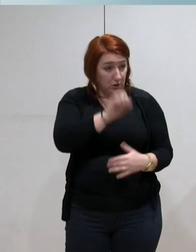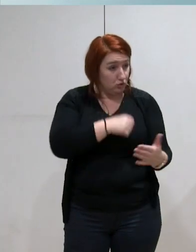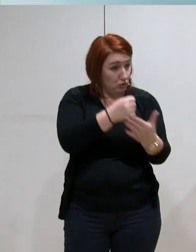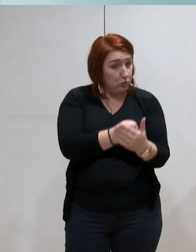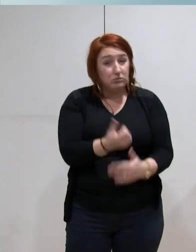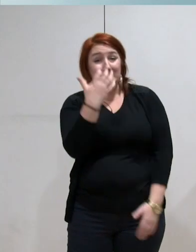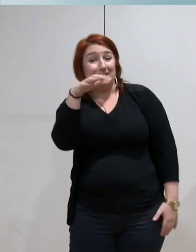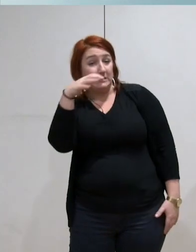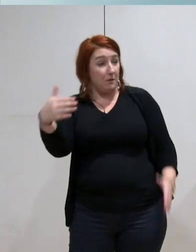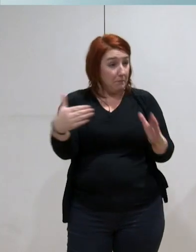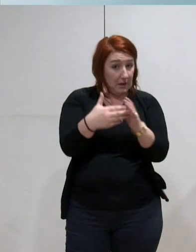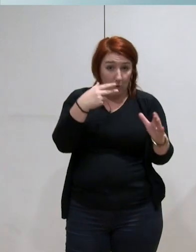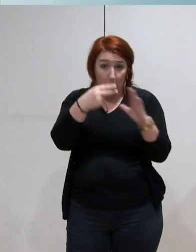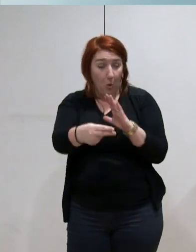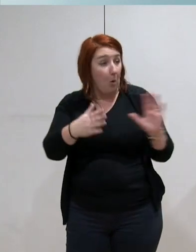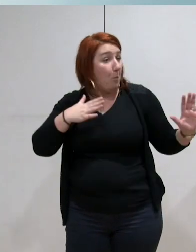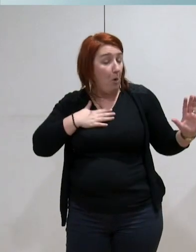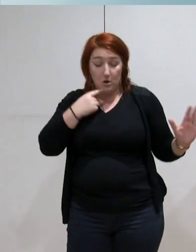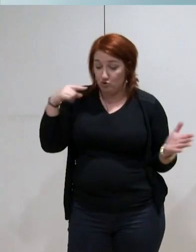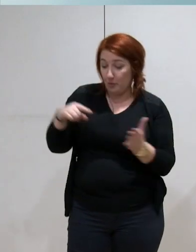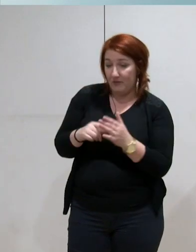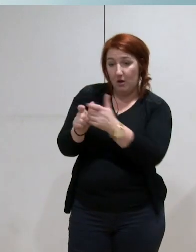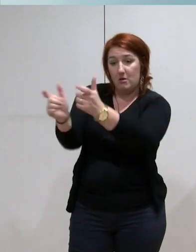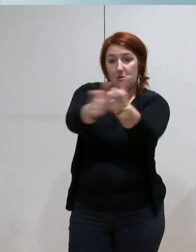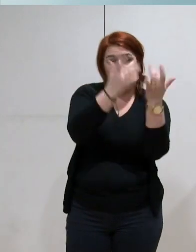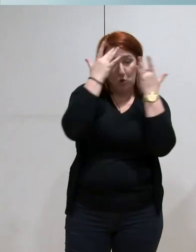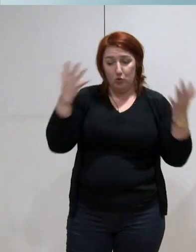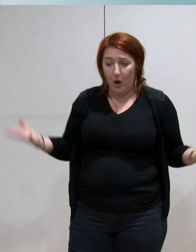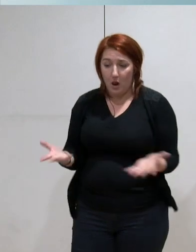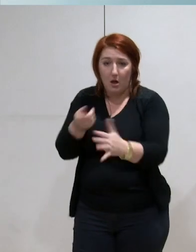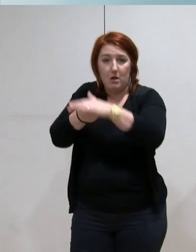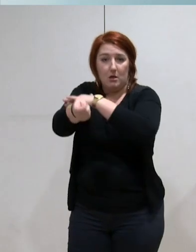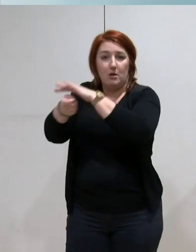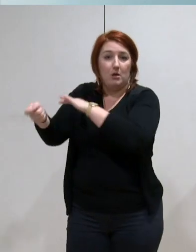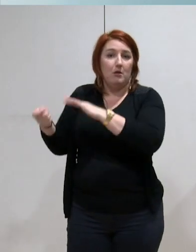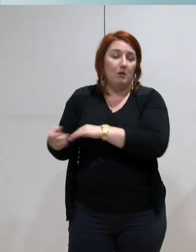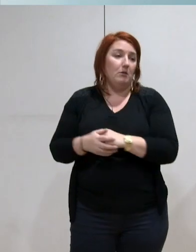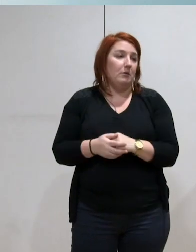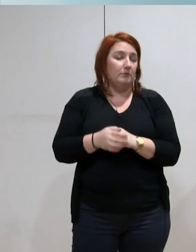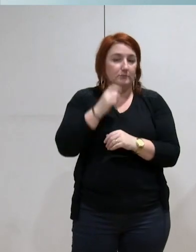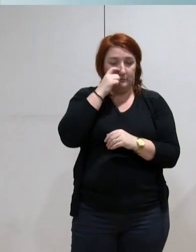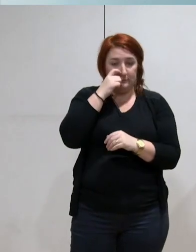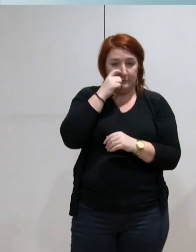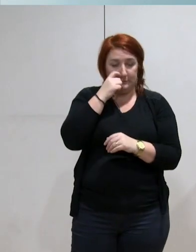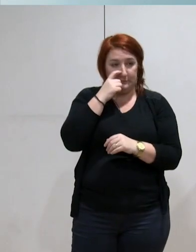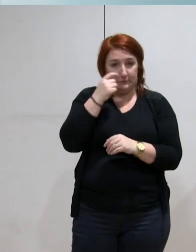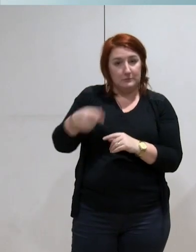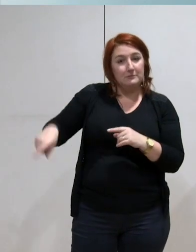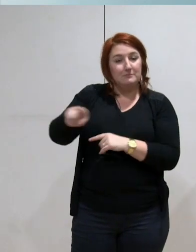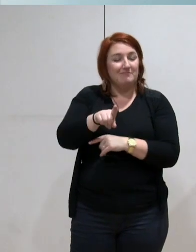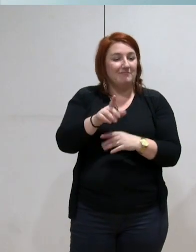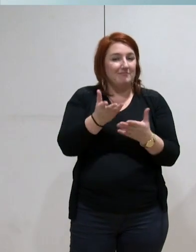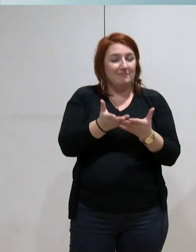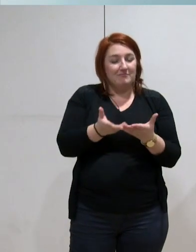je préfère soutenir les acteurs culturels qui irrigue la santé de